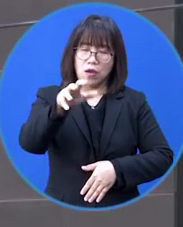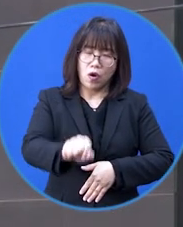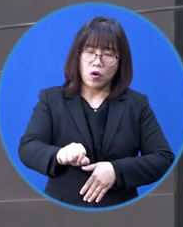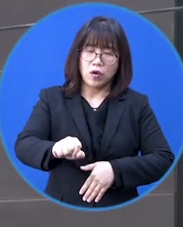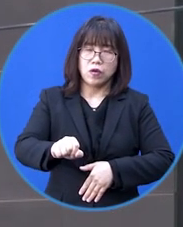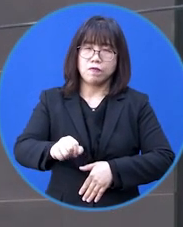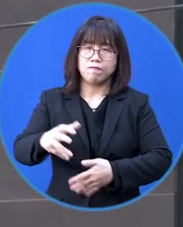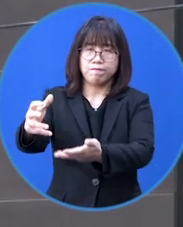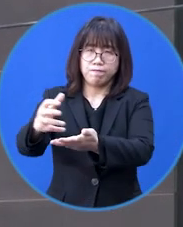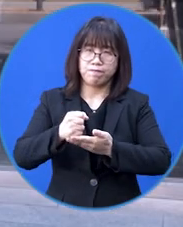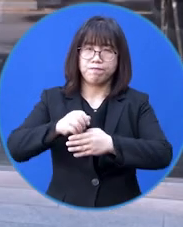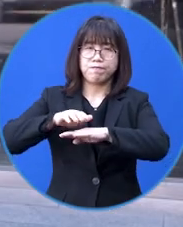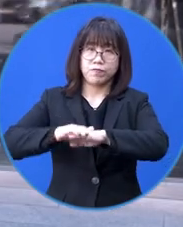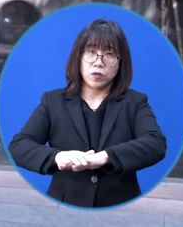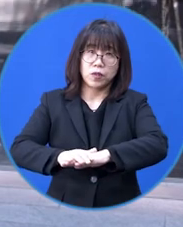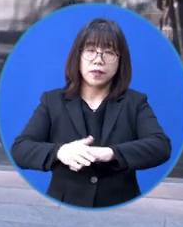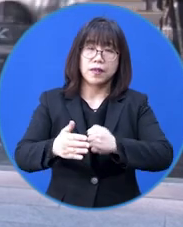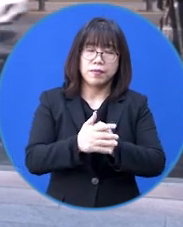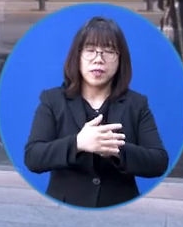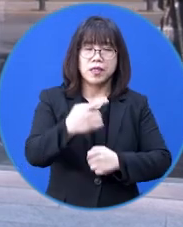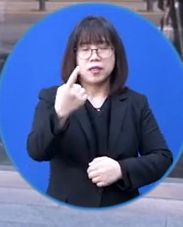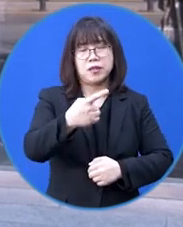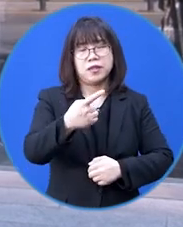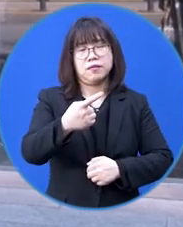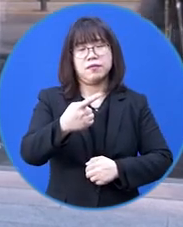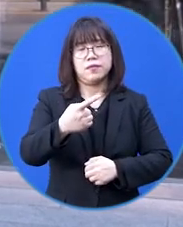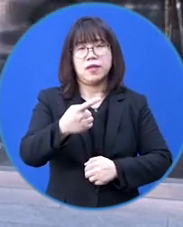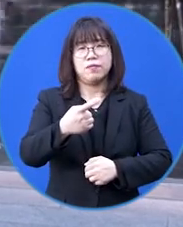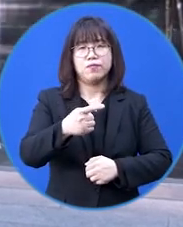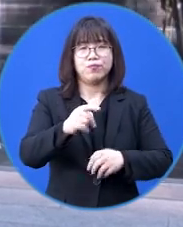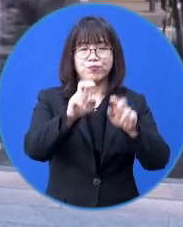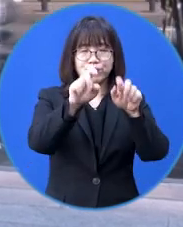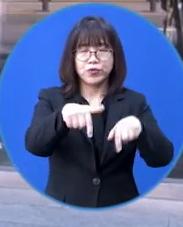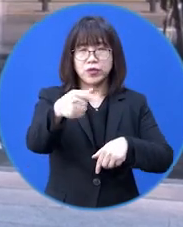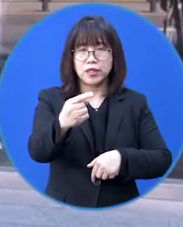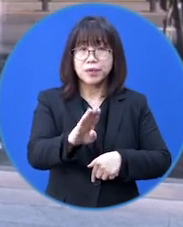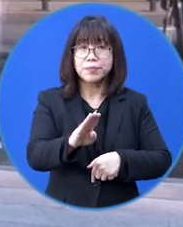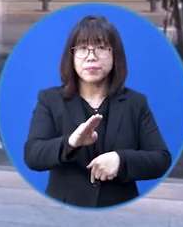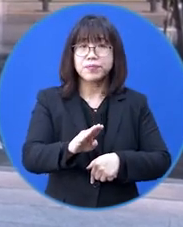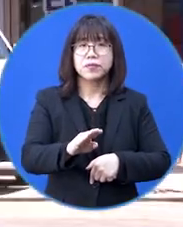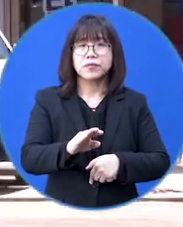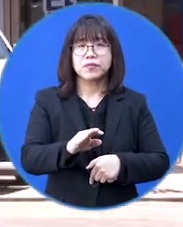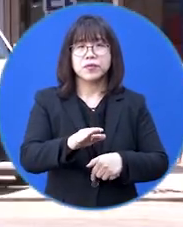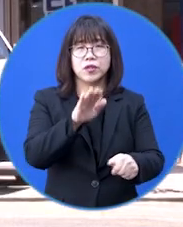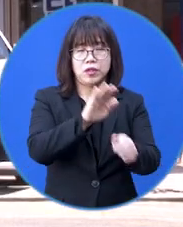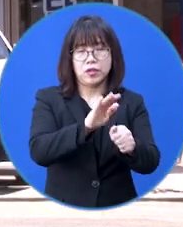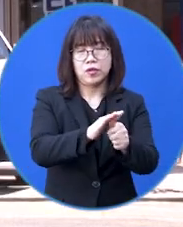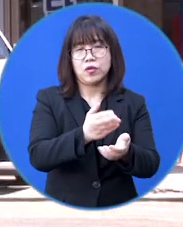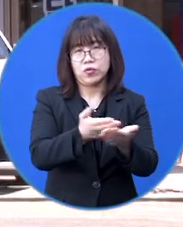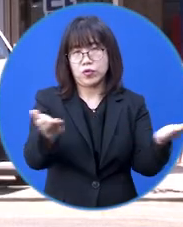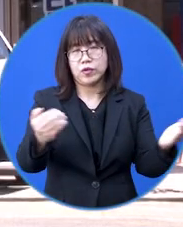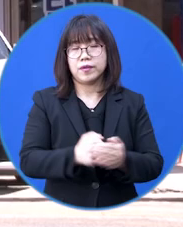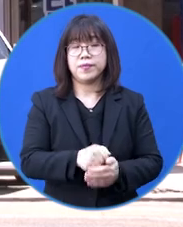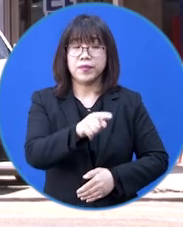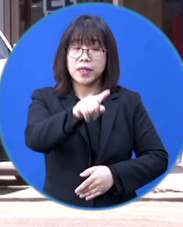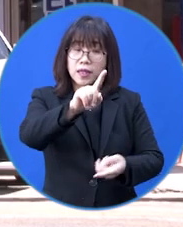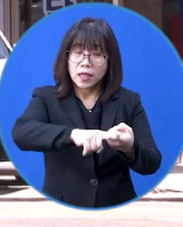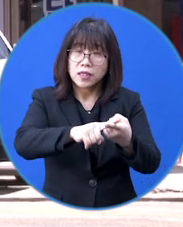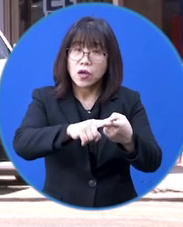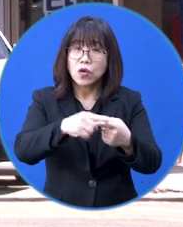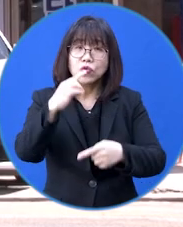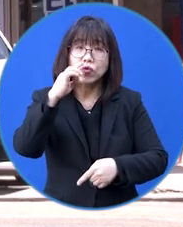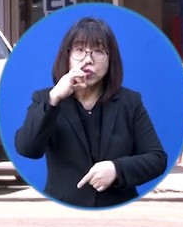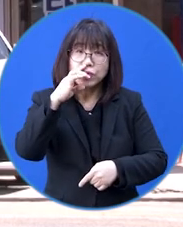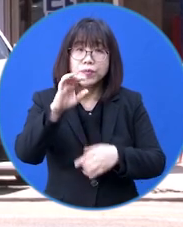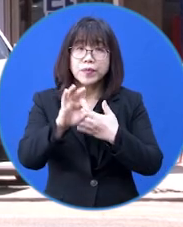위해 11억 원을 확보했으며 최소 약 1,100명의 무급휴직 근로자를 지원할 수 있을 것으로 예상하고